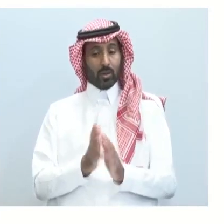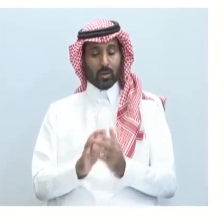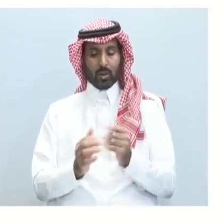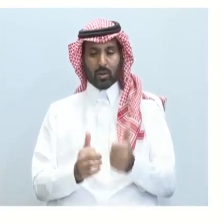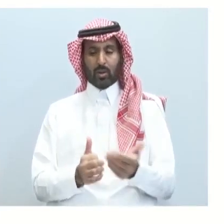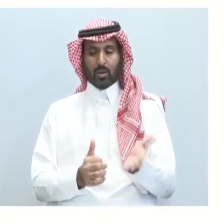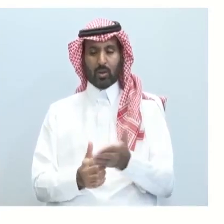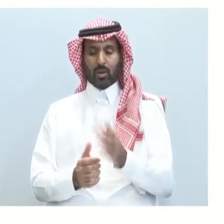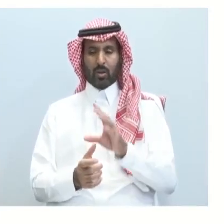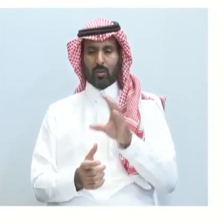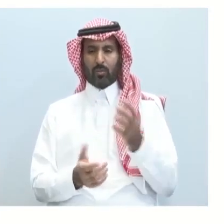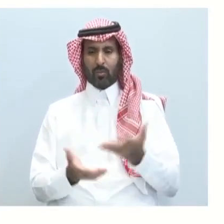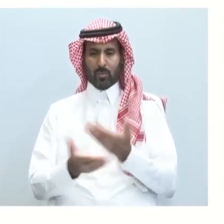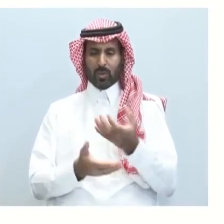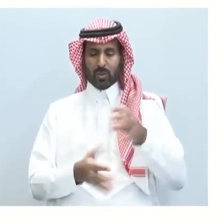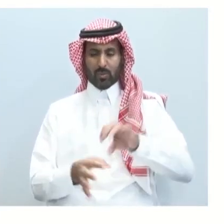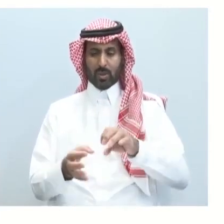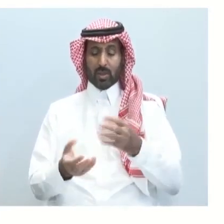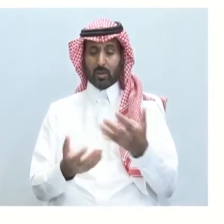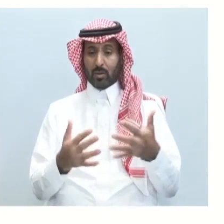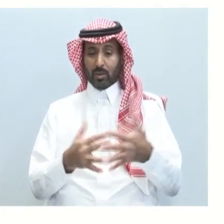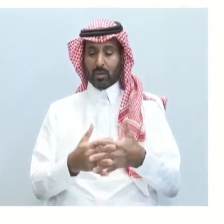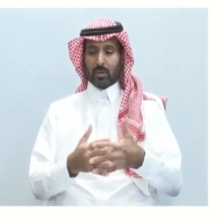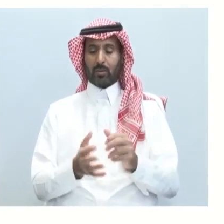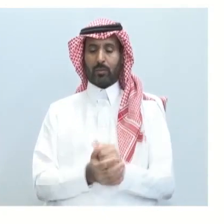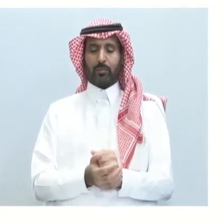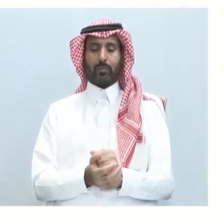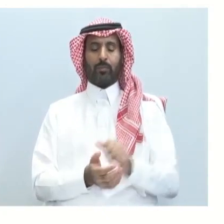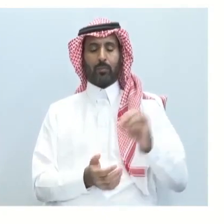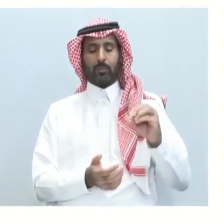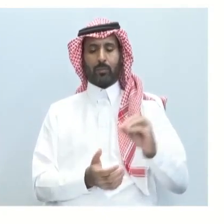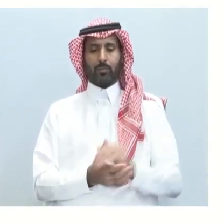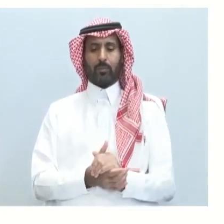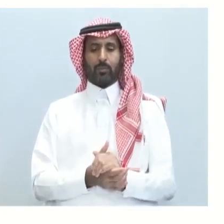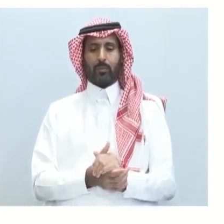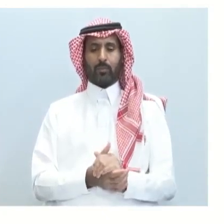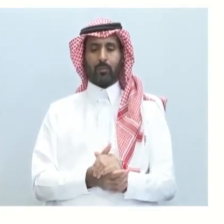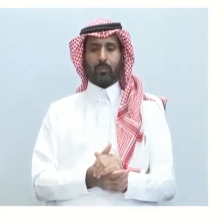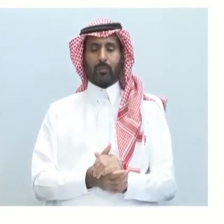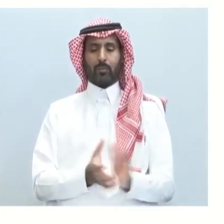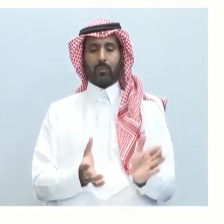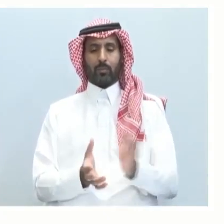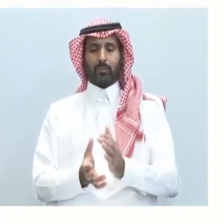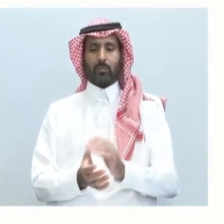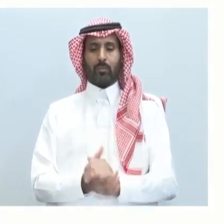لهذا التفاعل بين سي اي سي او 3 زائدا اتش بي ار